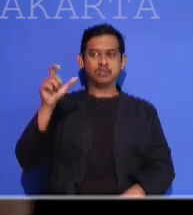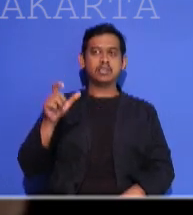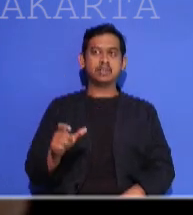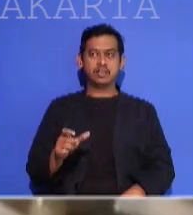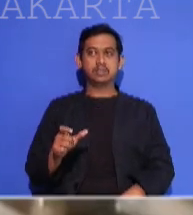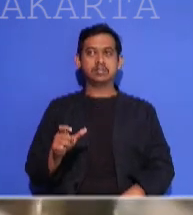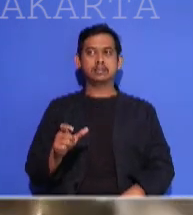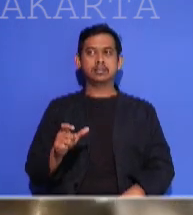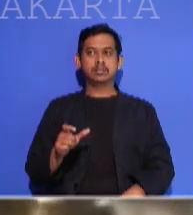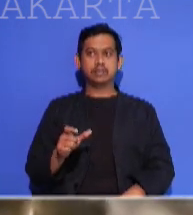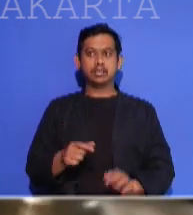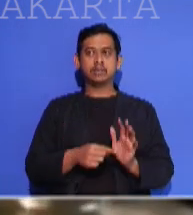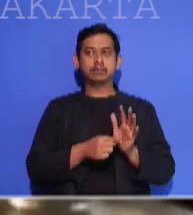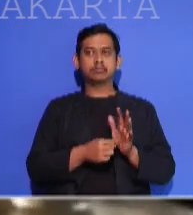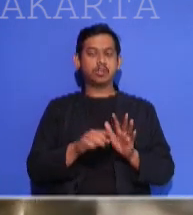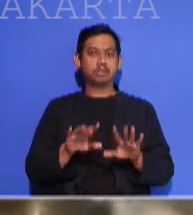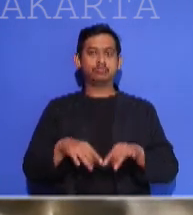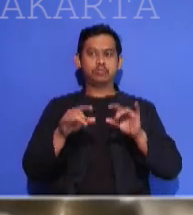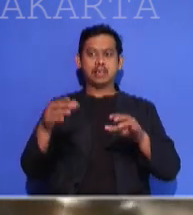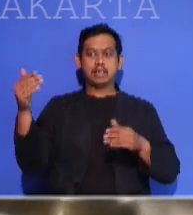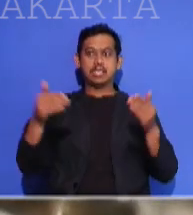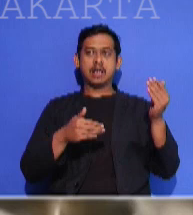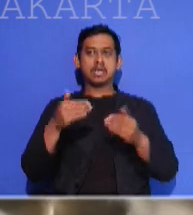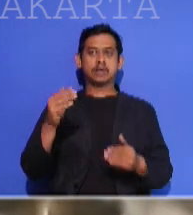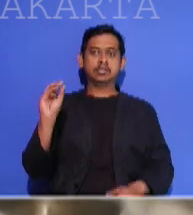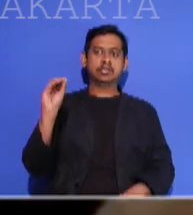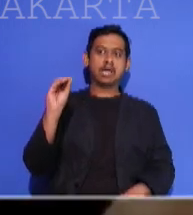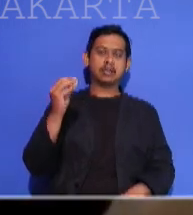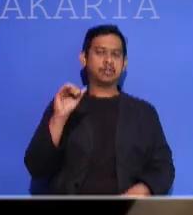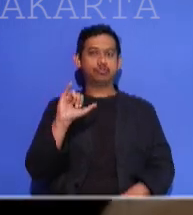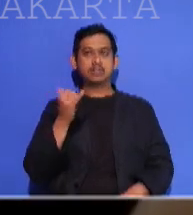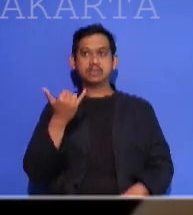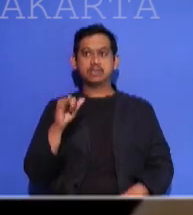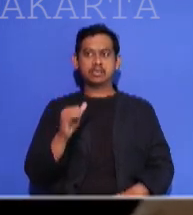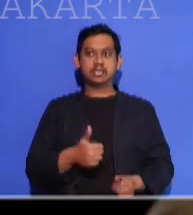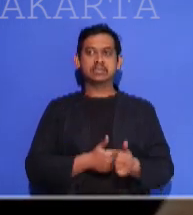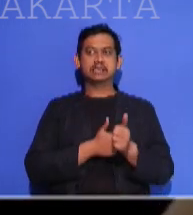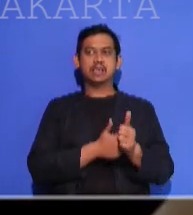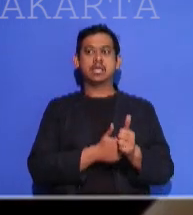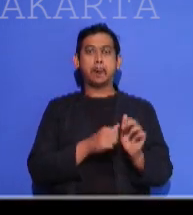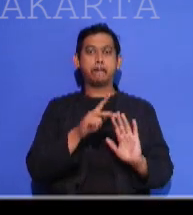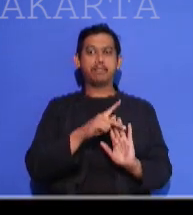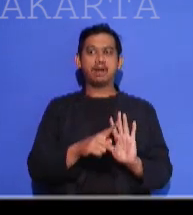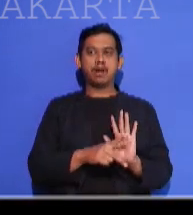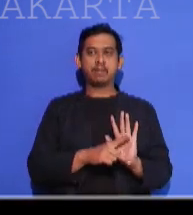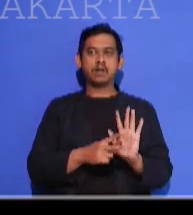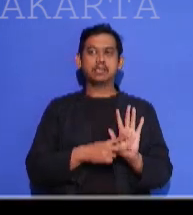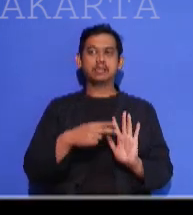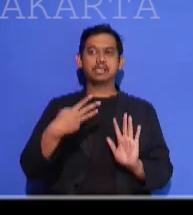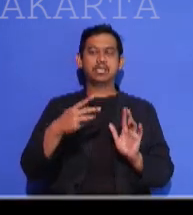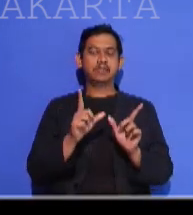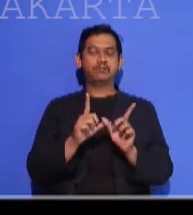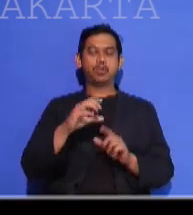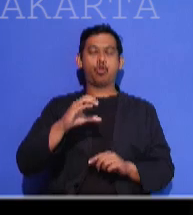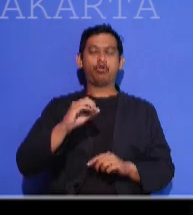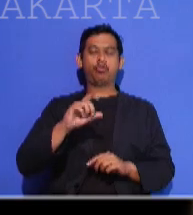Indonesia termasuk Jakarta dan Yogyakarta untuk mengikuti new columbo PL hubungan antar masyarakat